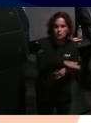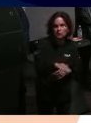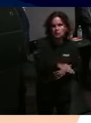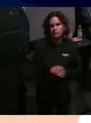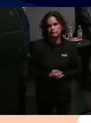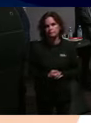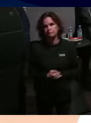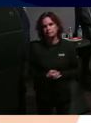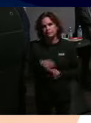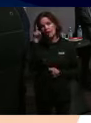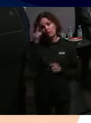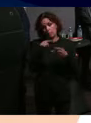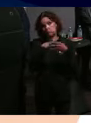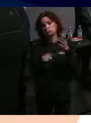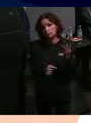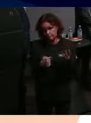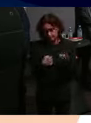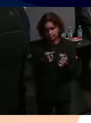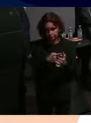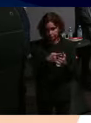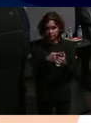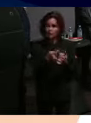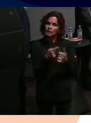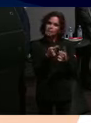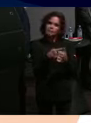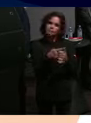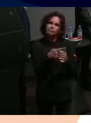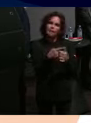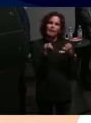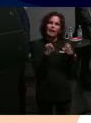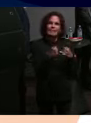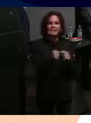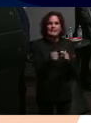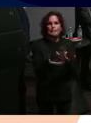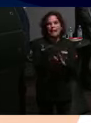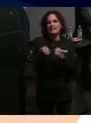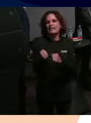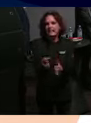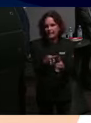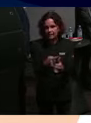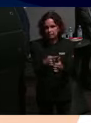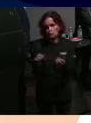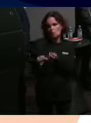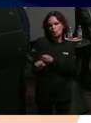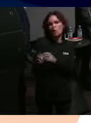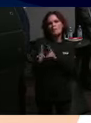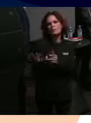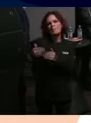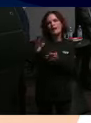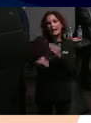Og da kan jeg jo ramse opp for eksempel, hva med energieffektivisering? Unngå å bruke mer energi enn